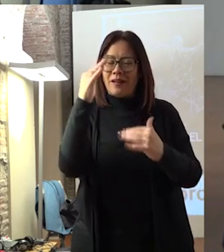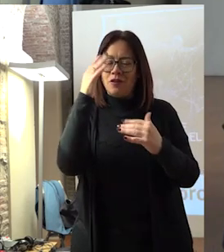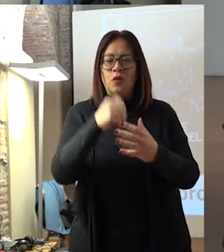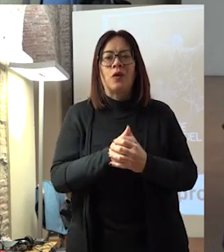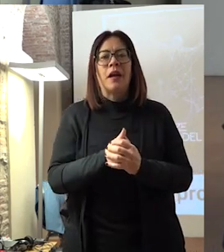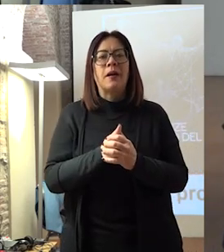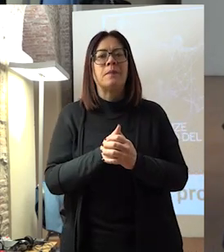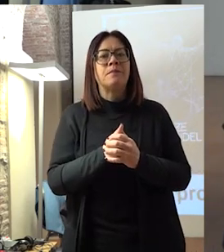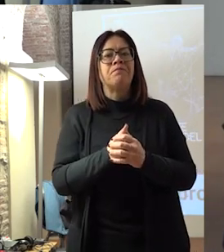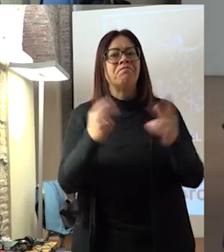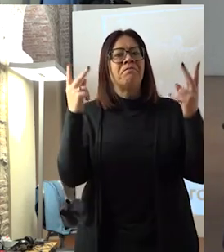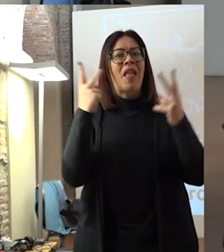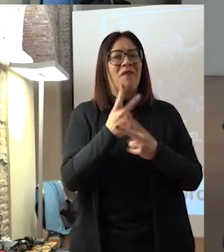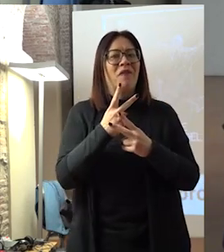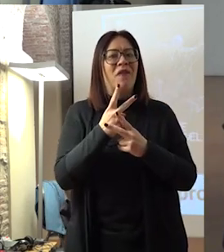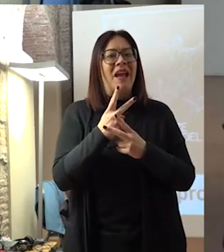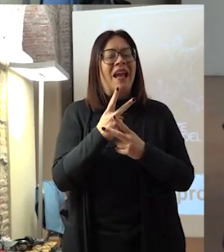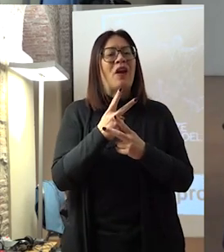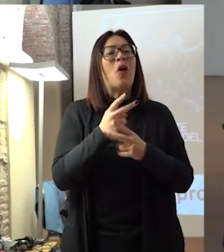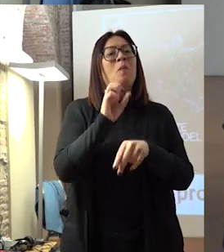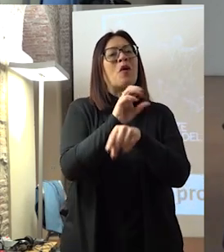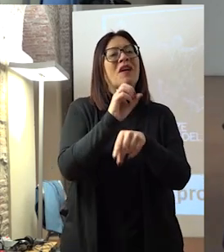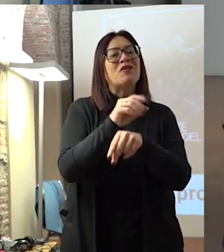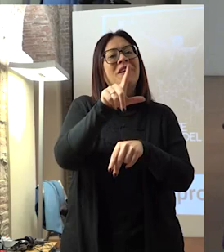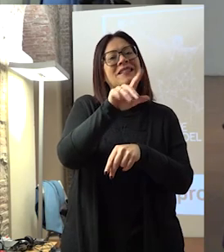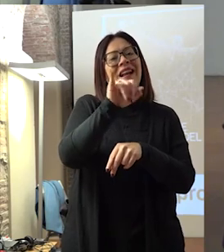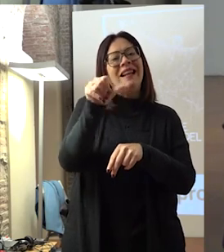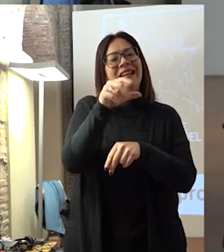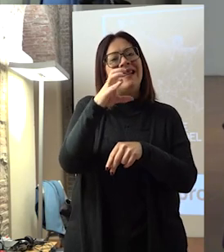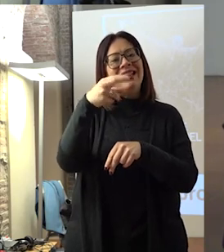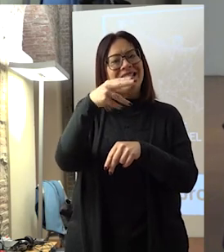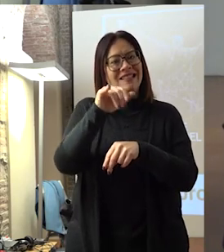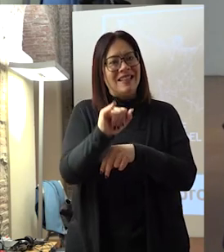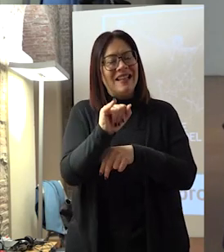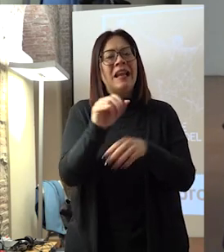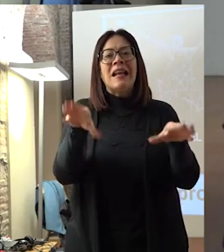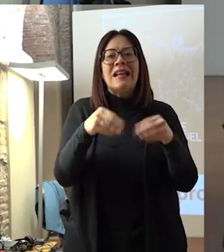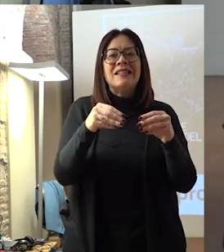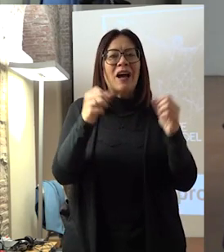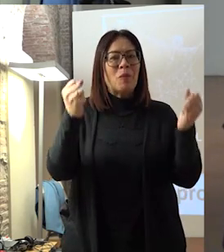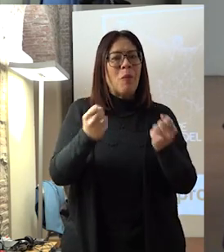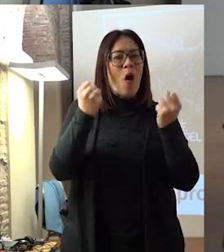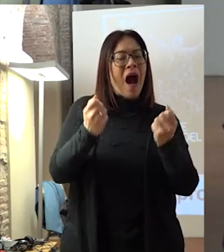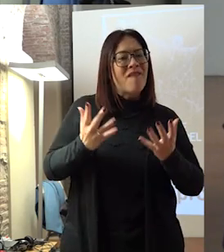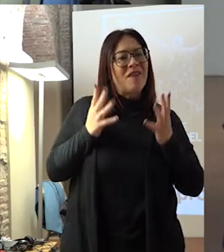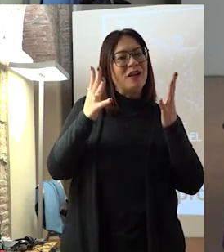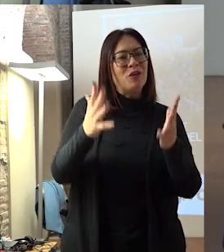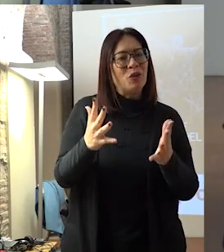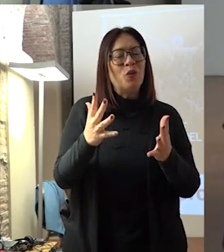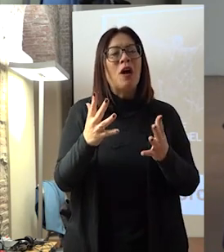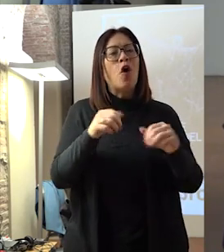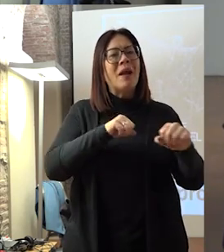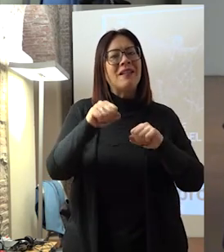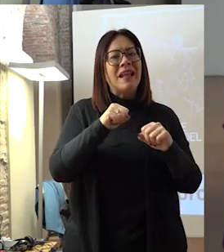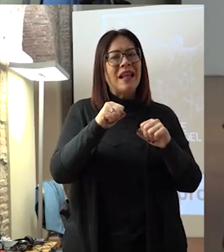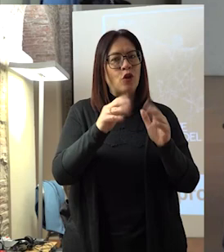e la mitica professoressa Sandra Lischi, che con me ha iniziato questa avventura come direttore di questa collana. Io onestamente qua vedete ci